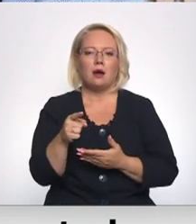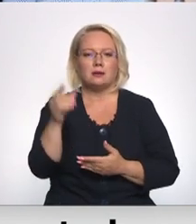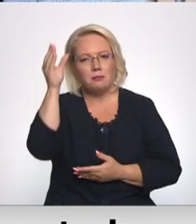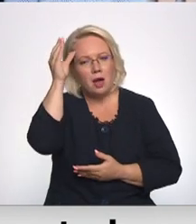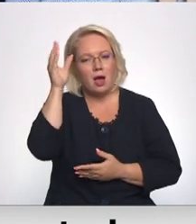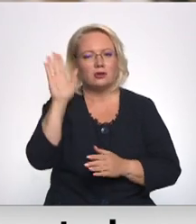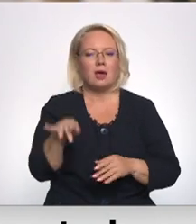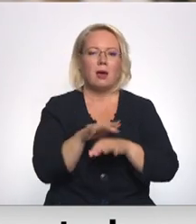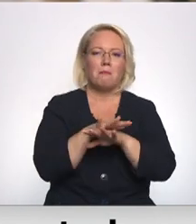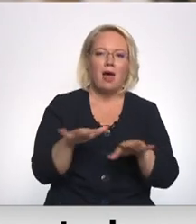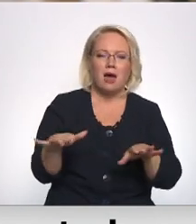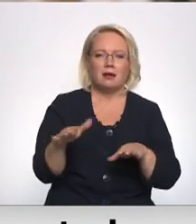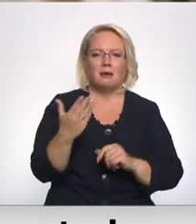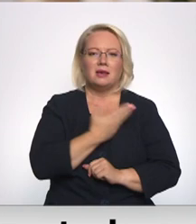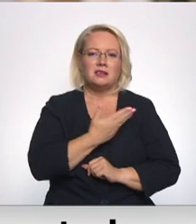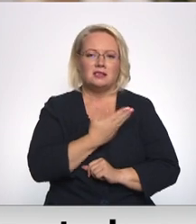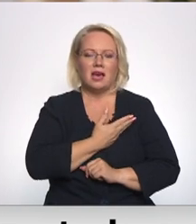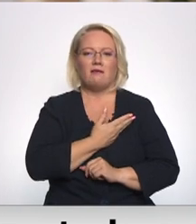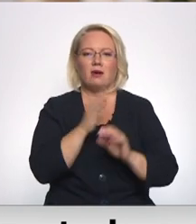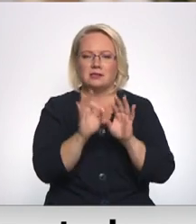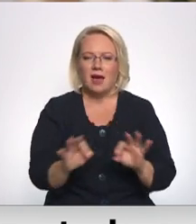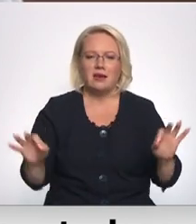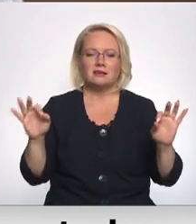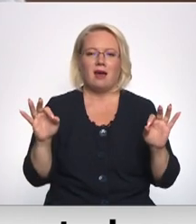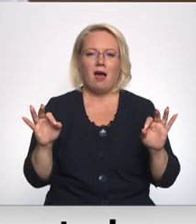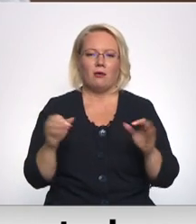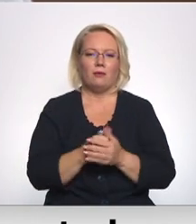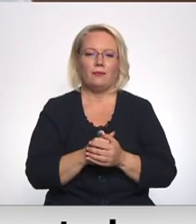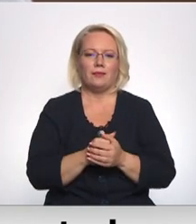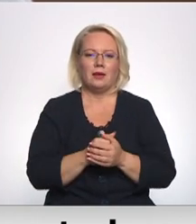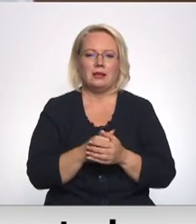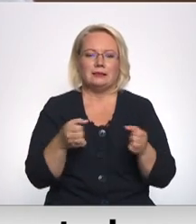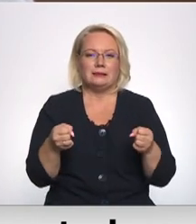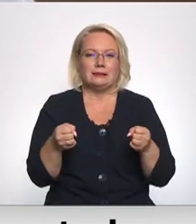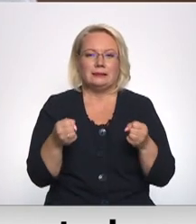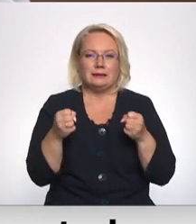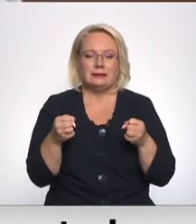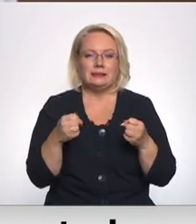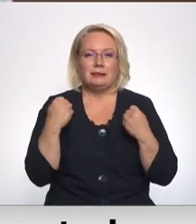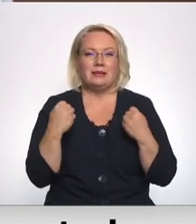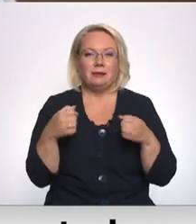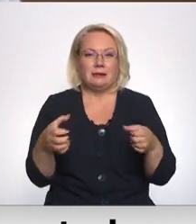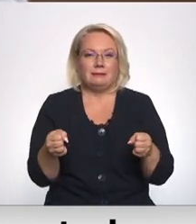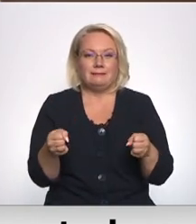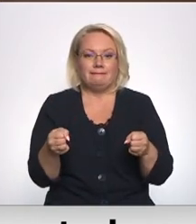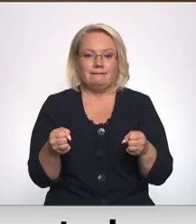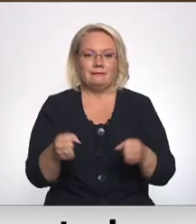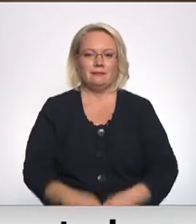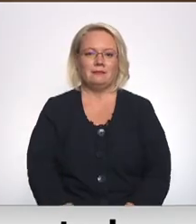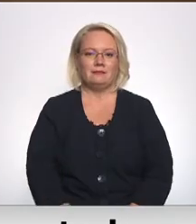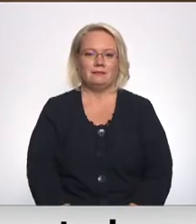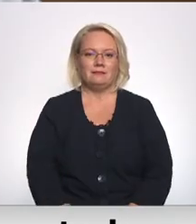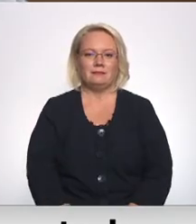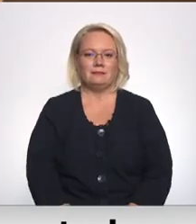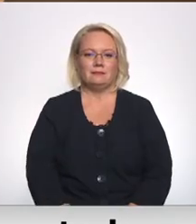ar bērniņiem izdzīvot dzīvi krāšņāk, skaistāk. Saspiežam dūras, stipri dūras. Nekādi trolīši